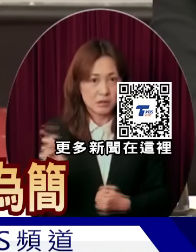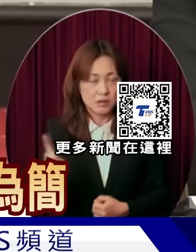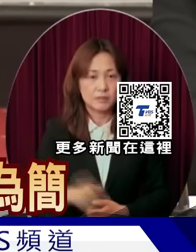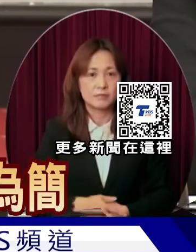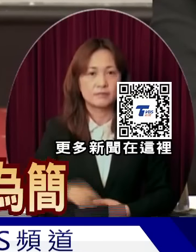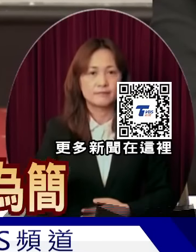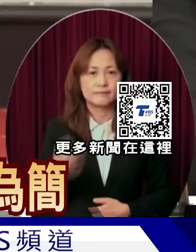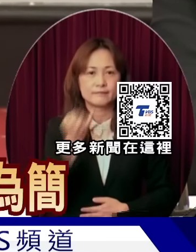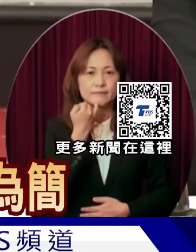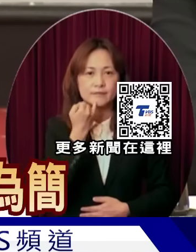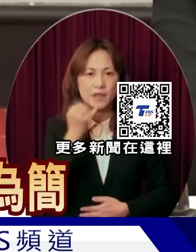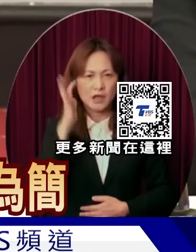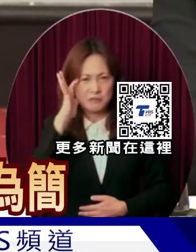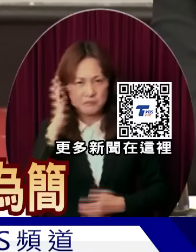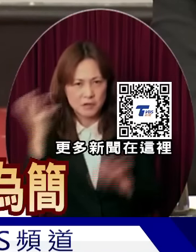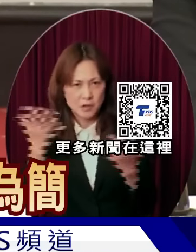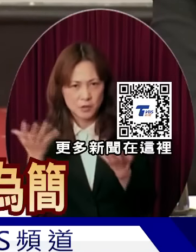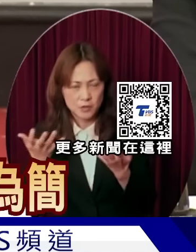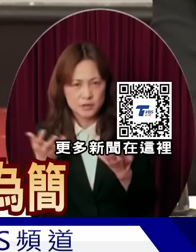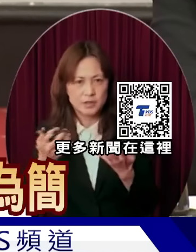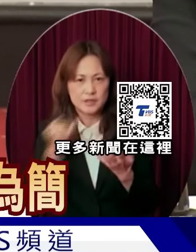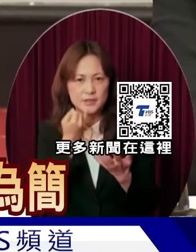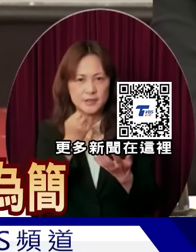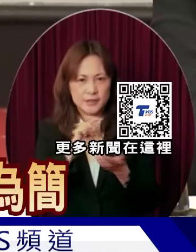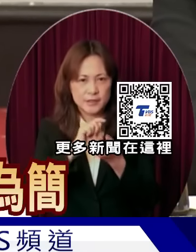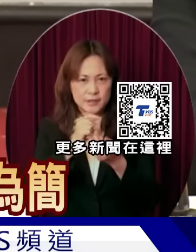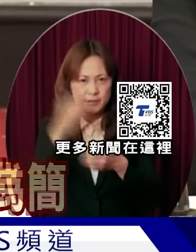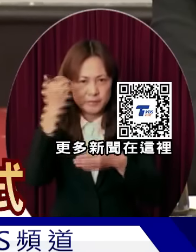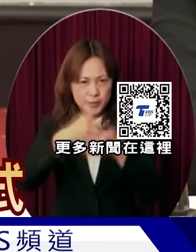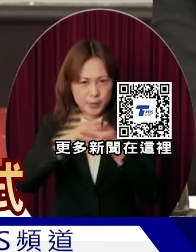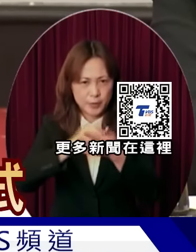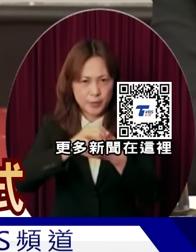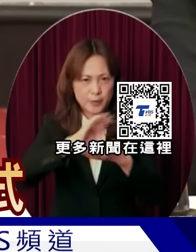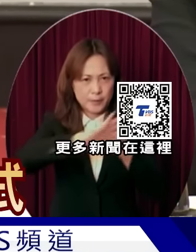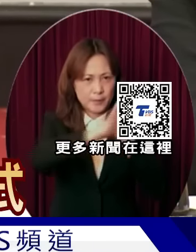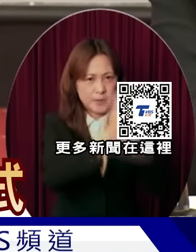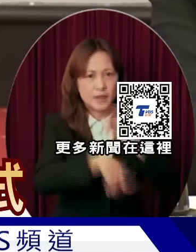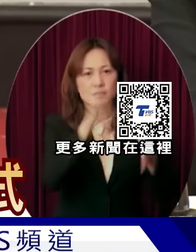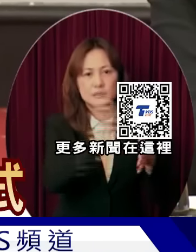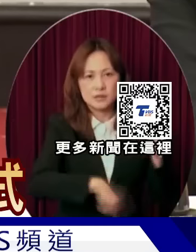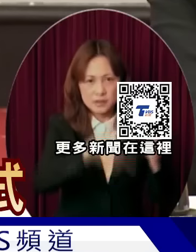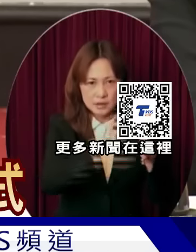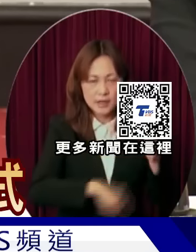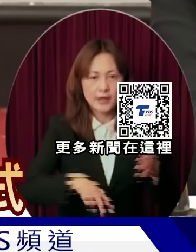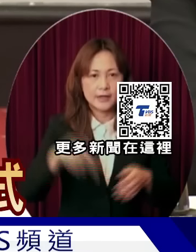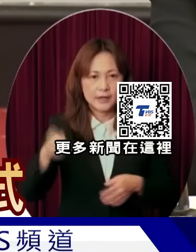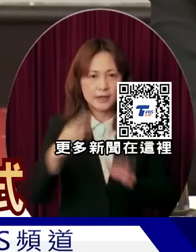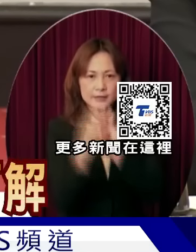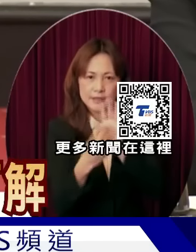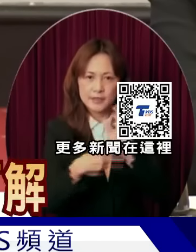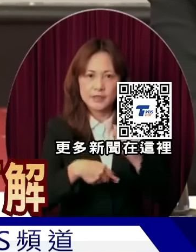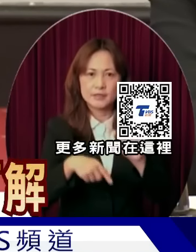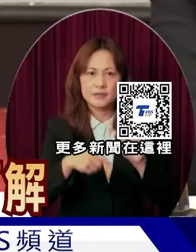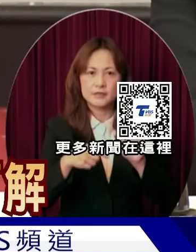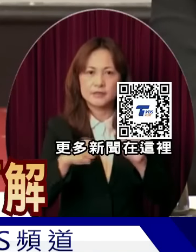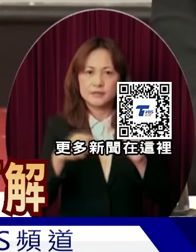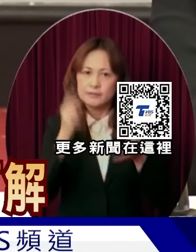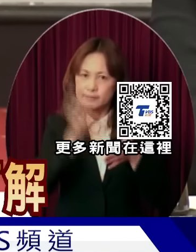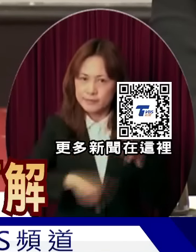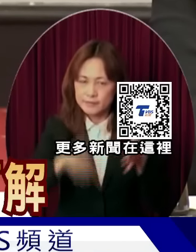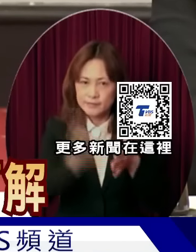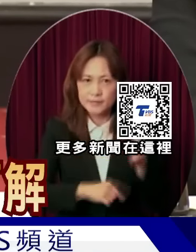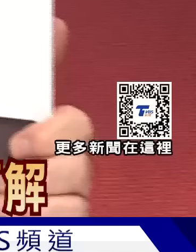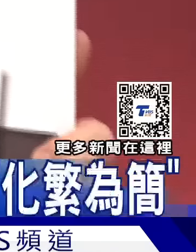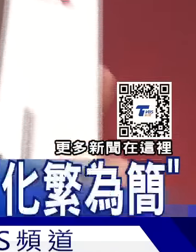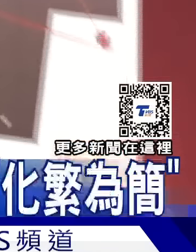把复杂的问题化繁为简，以让全民听得懂的方式，让人民更能够深刻